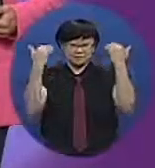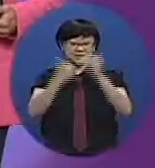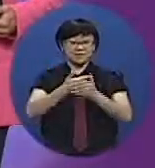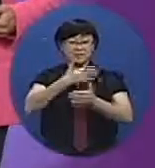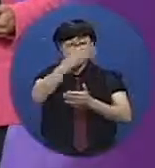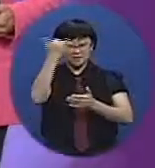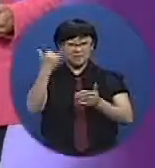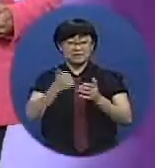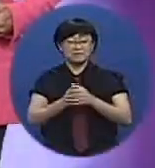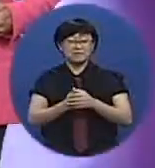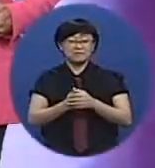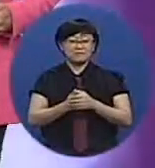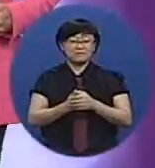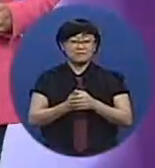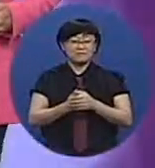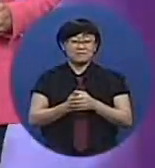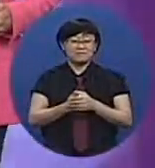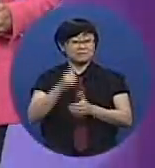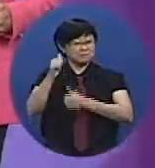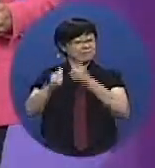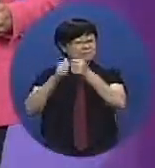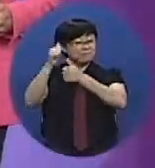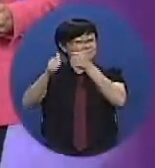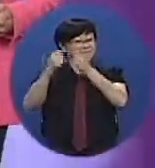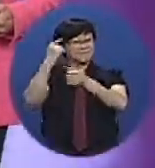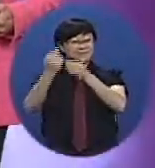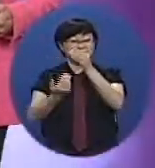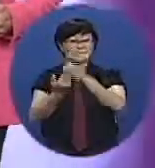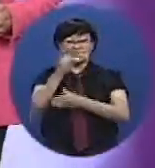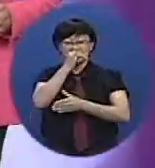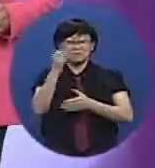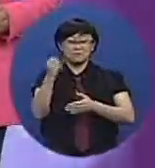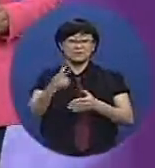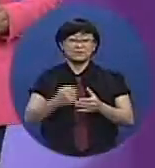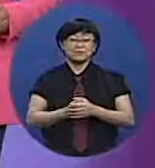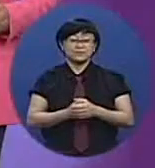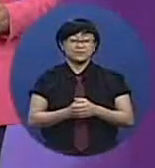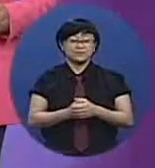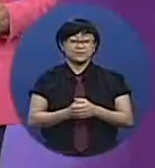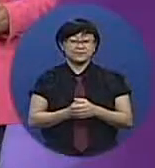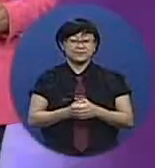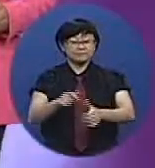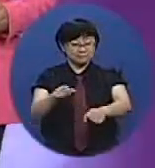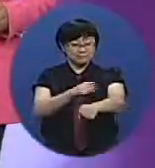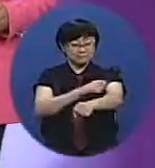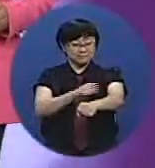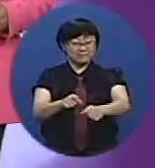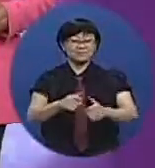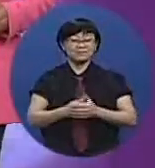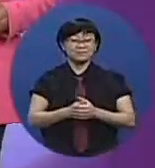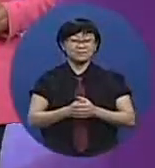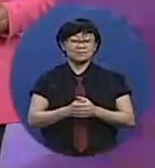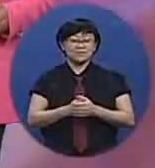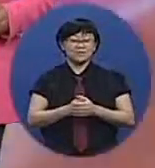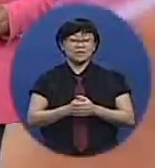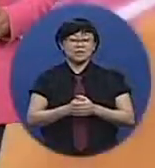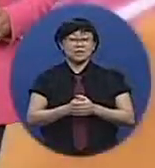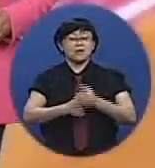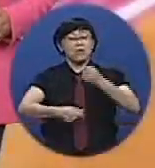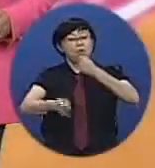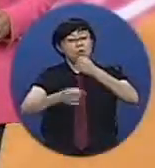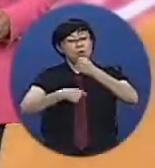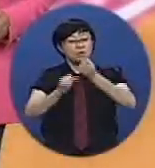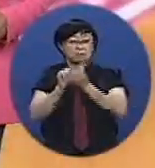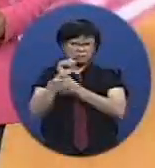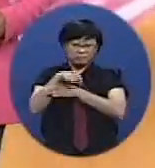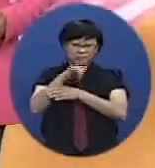할아버지 할머니, 뭐, 네. 예, 조상님들 그런 게 생각이 나고. 네. 또 특별히 뭐 이제 오곡백화가 물어 있고